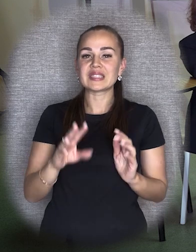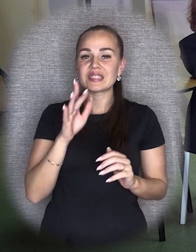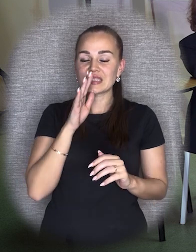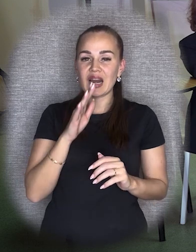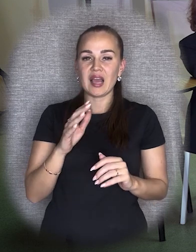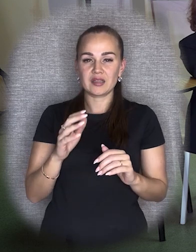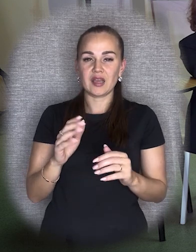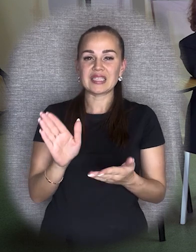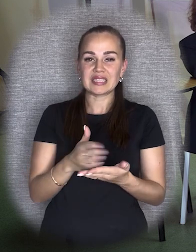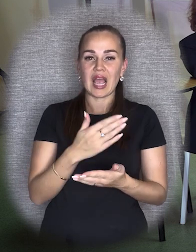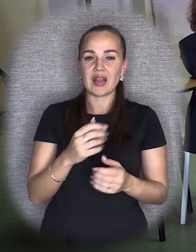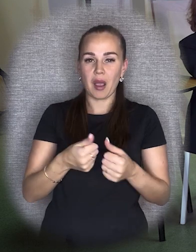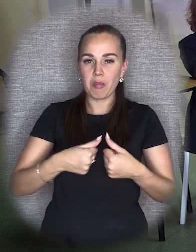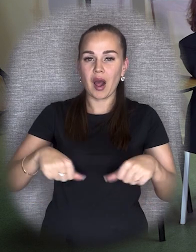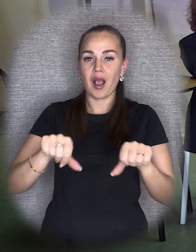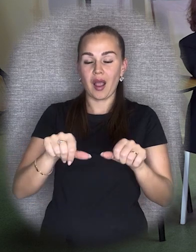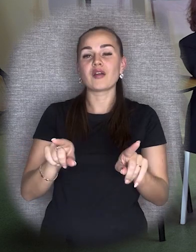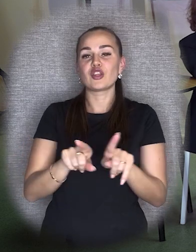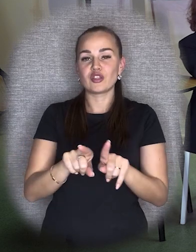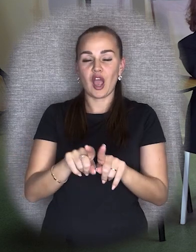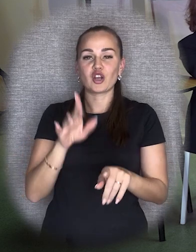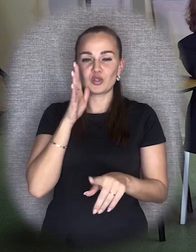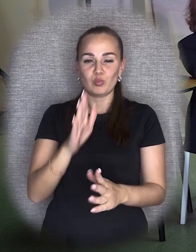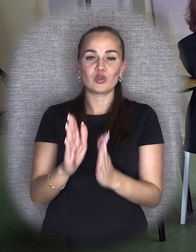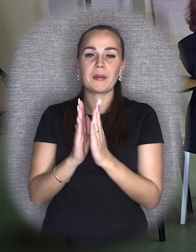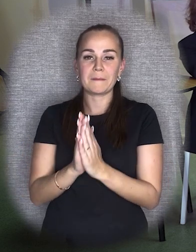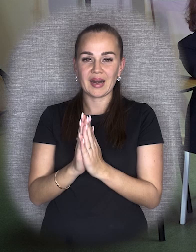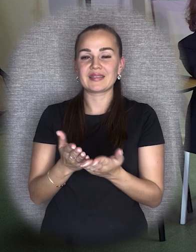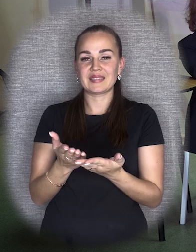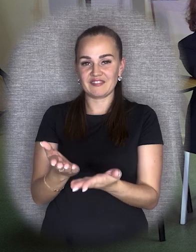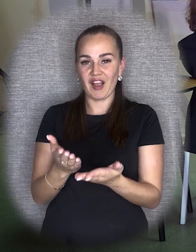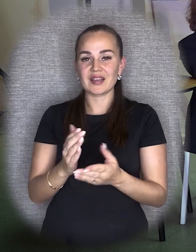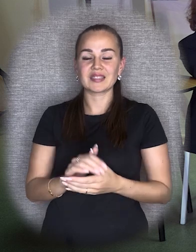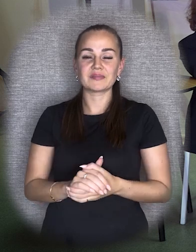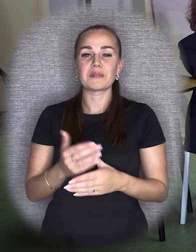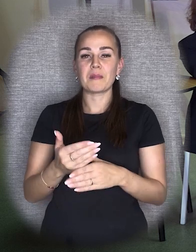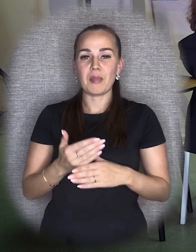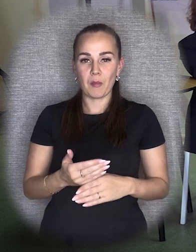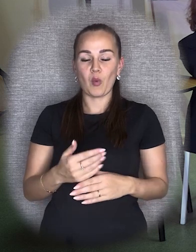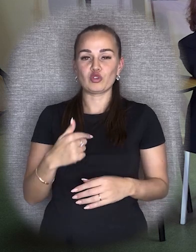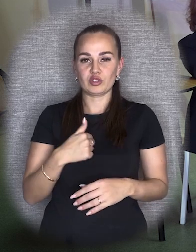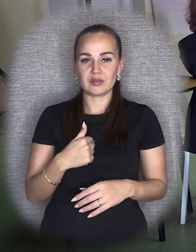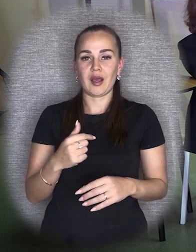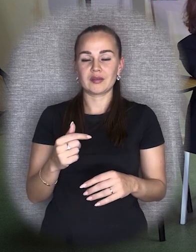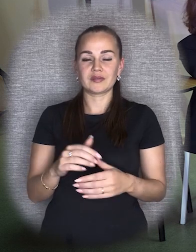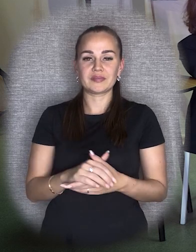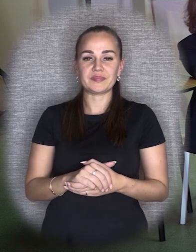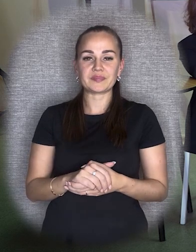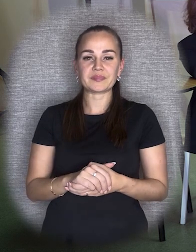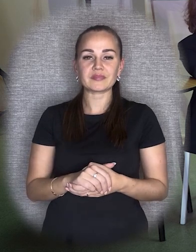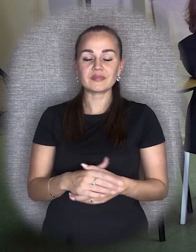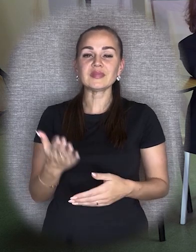снятия блокады, мы также будем просить вас нам помочь и консультировать. Но давайте